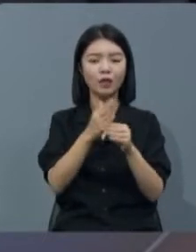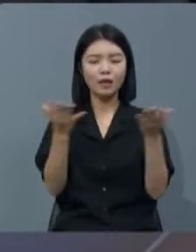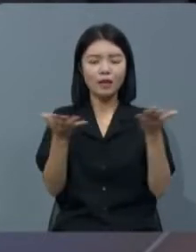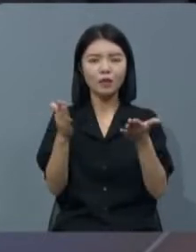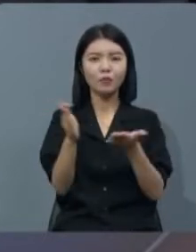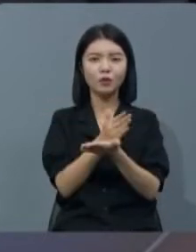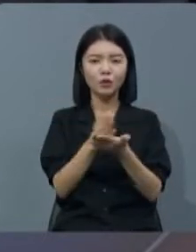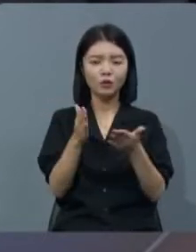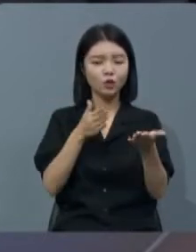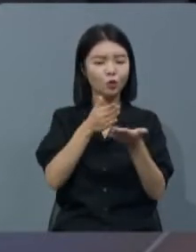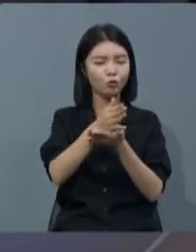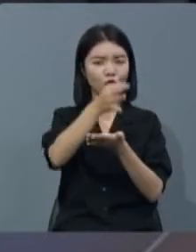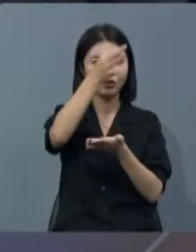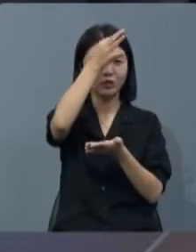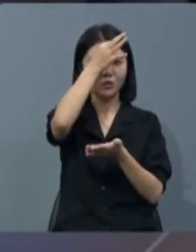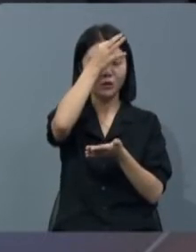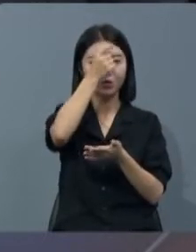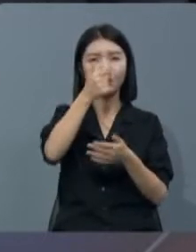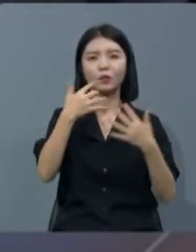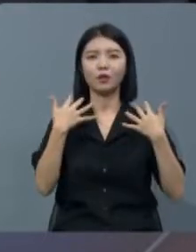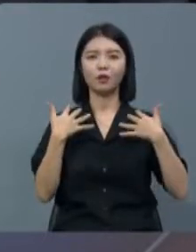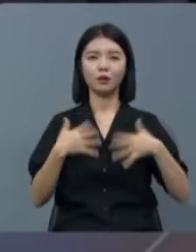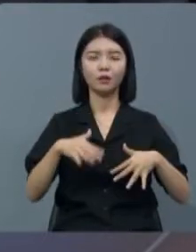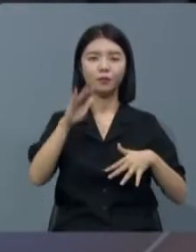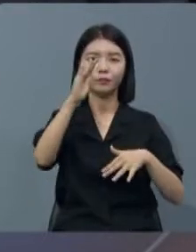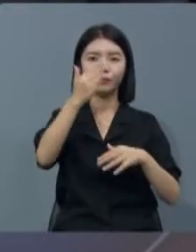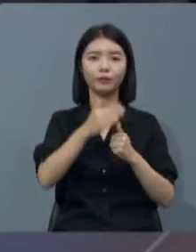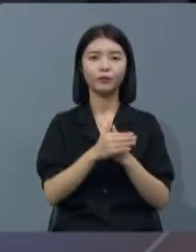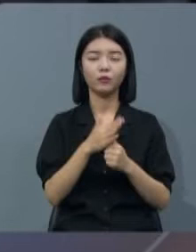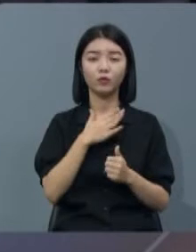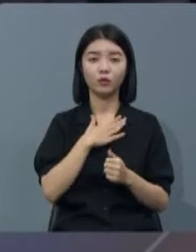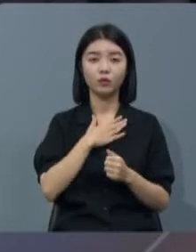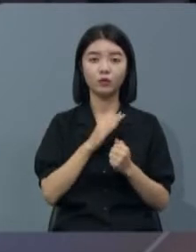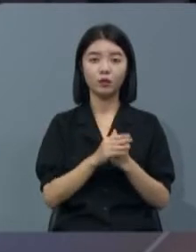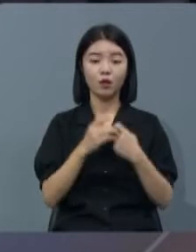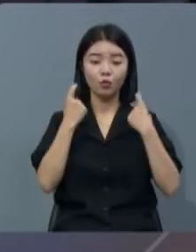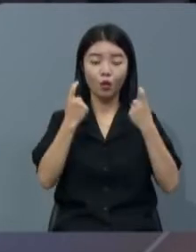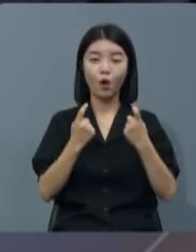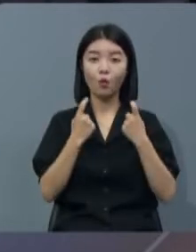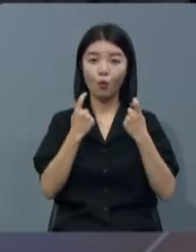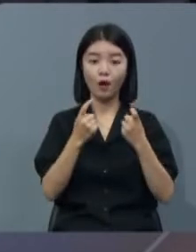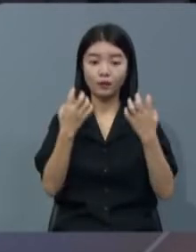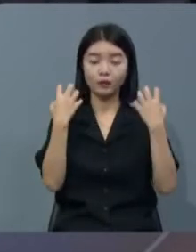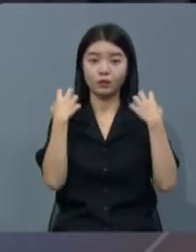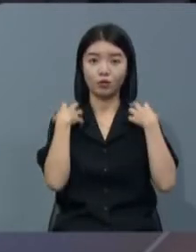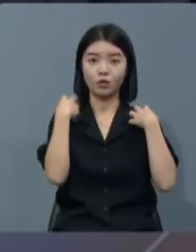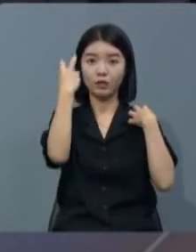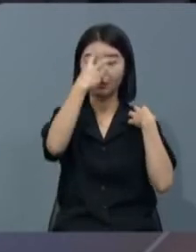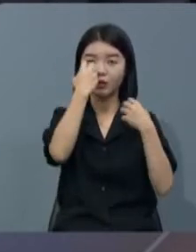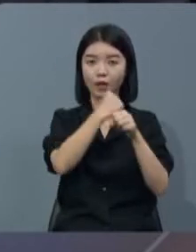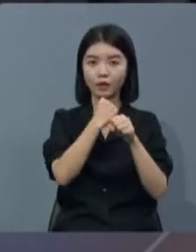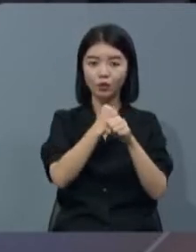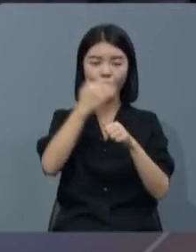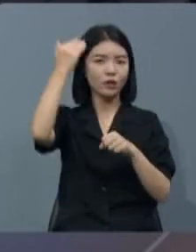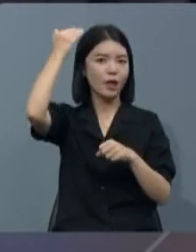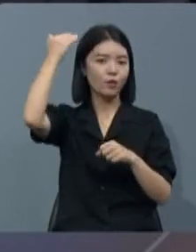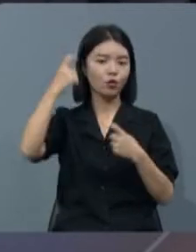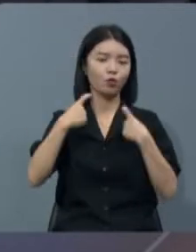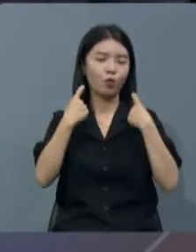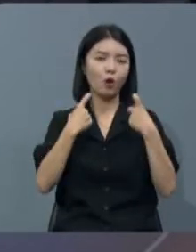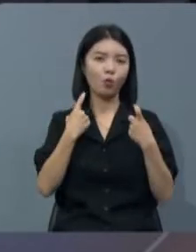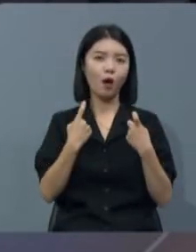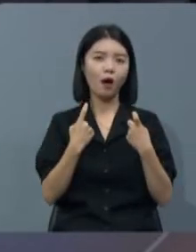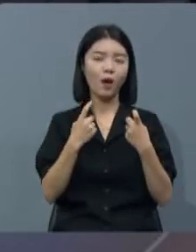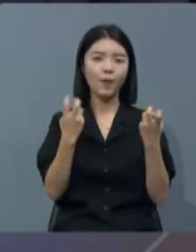인한 전문성이 약합니다. 저는 관광청을 신설해서 대한민국 관광